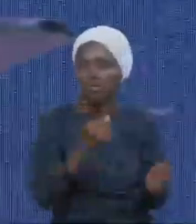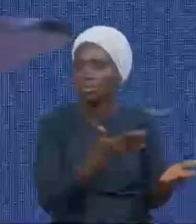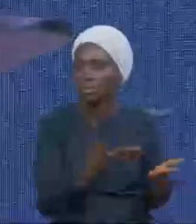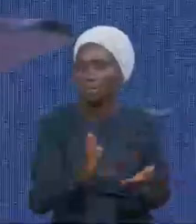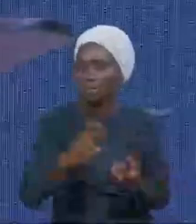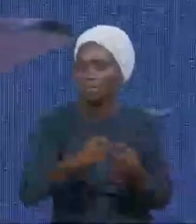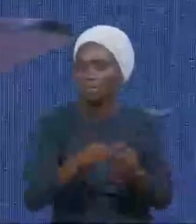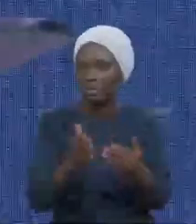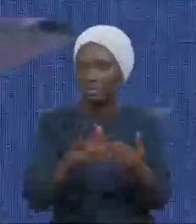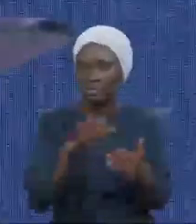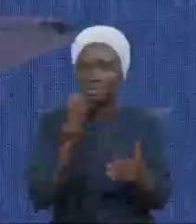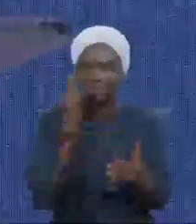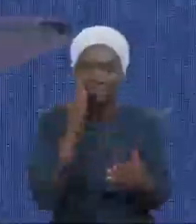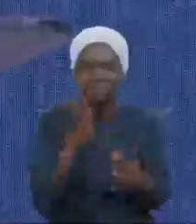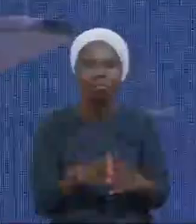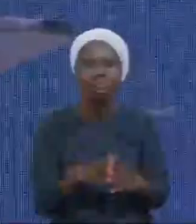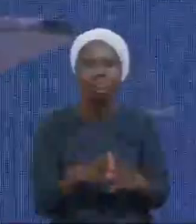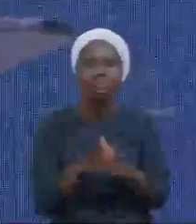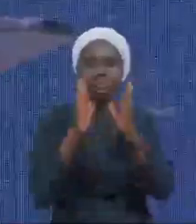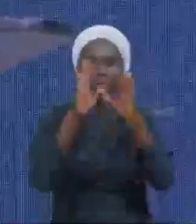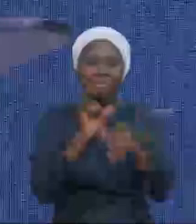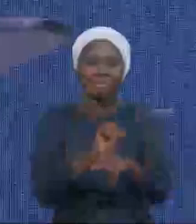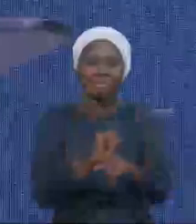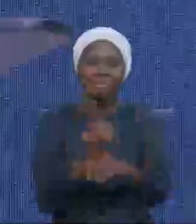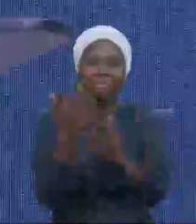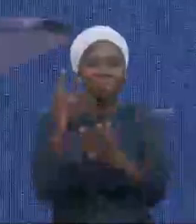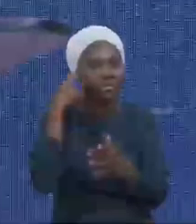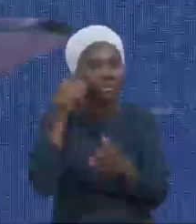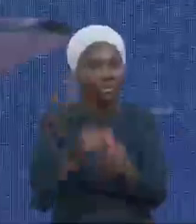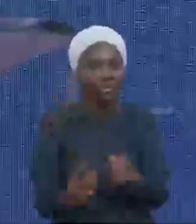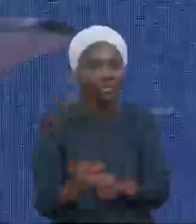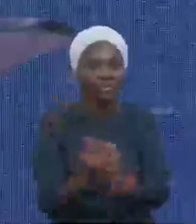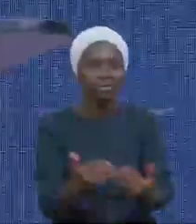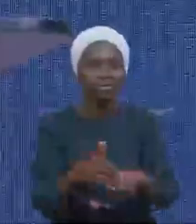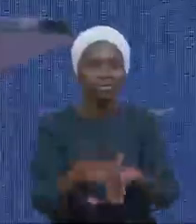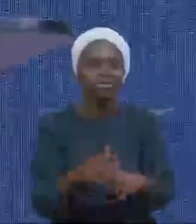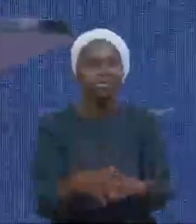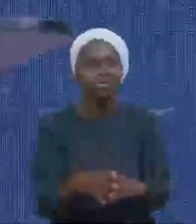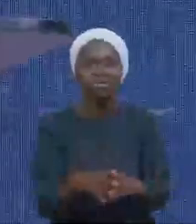Il y a un miracle de miséricorde pour chacun ce soir. Priez donc et